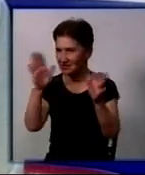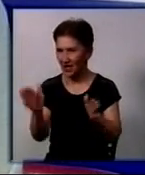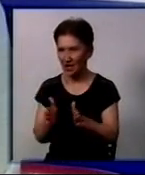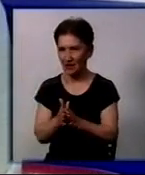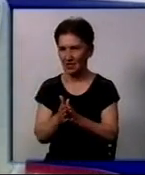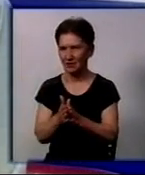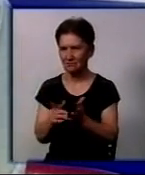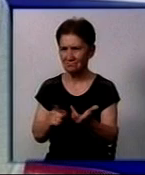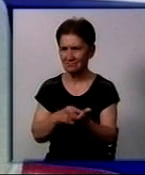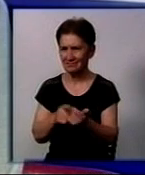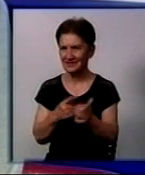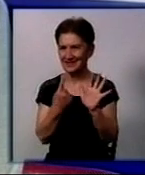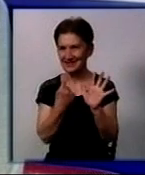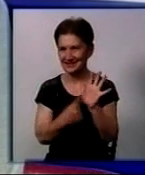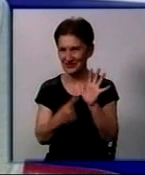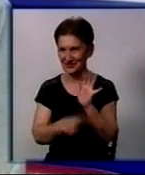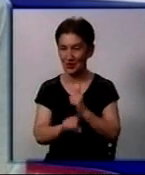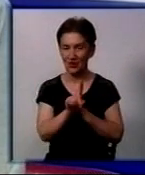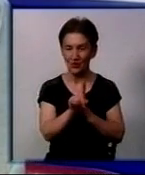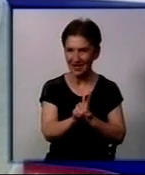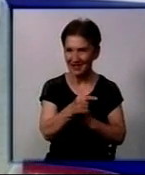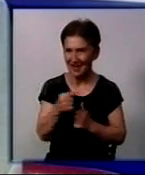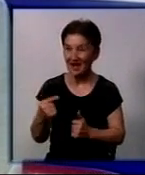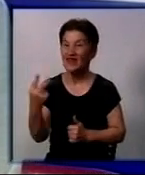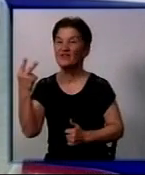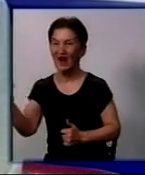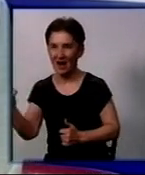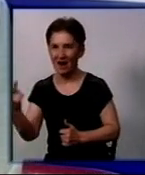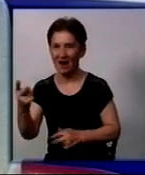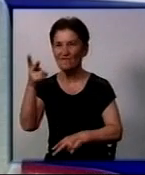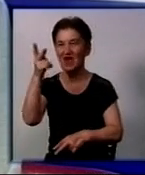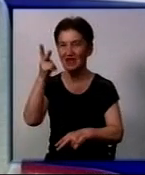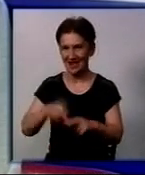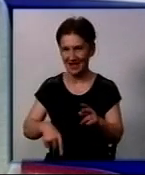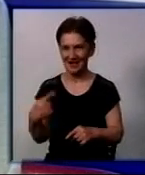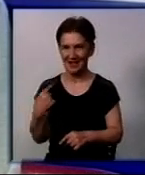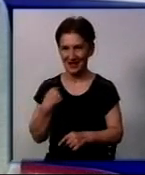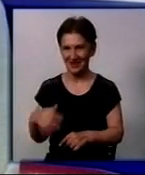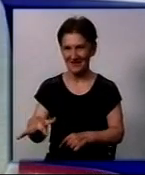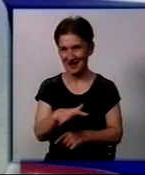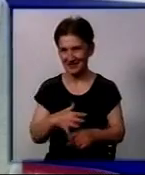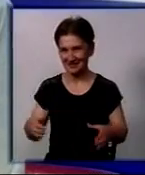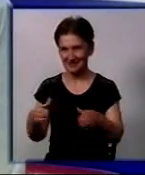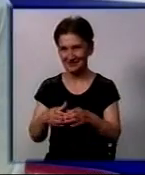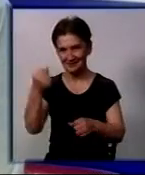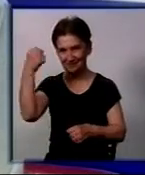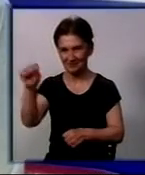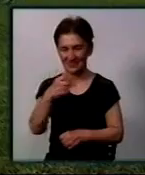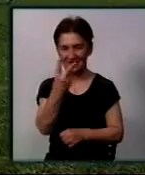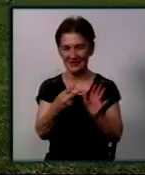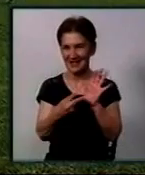рахунком 61-2. У фіналі кропивницькі бейсболісти перемогли господарів турніру